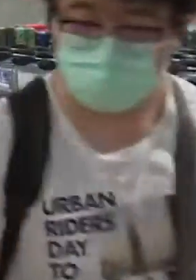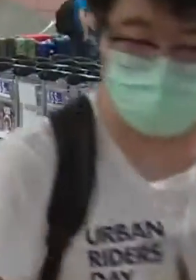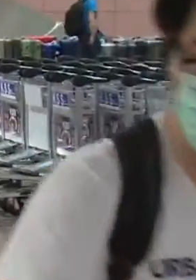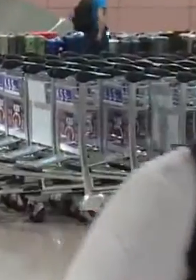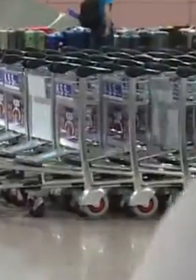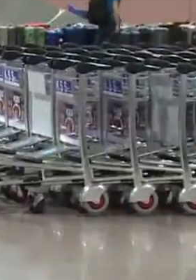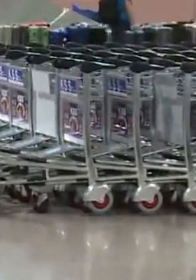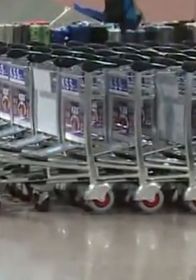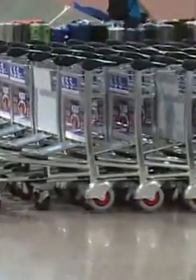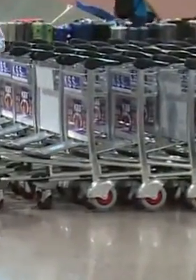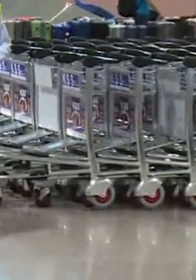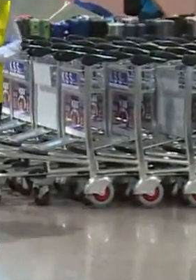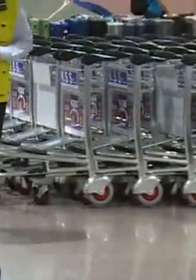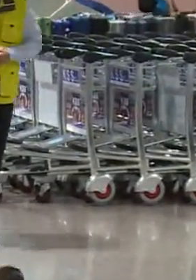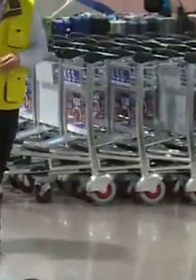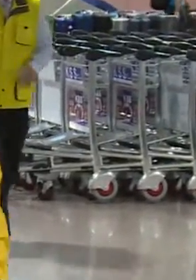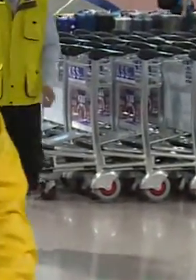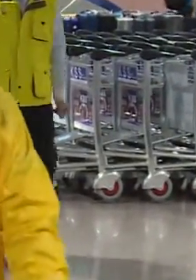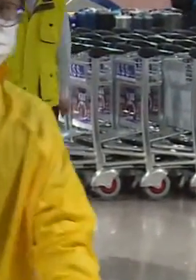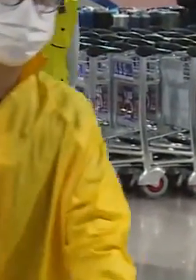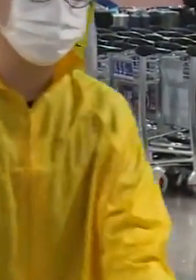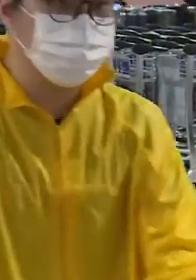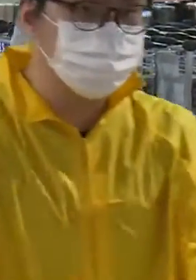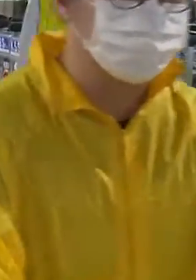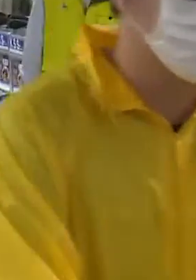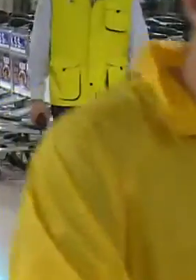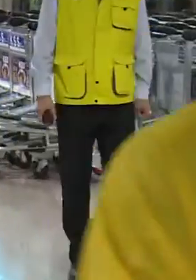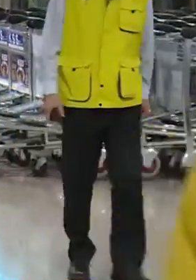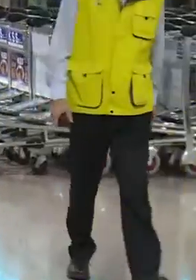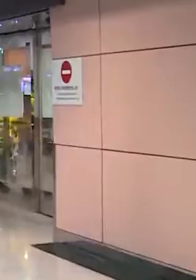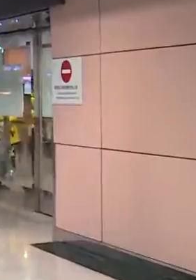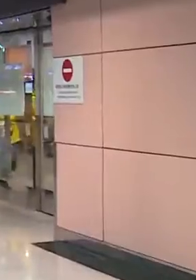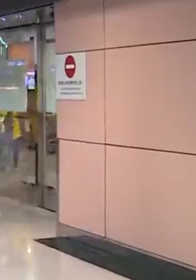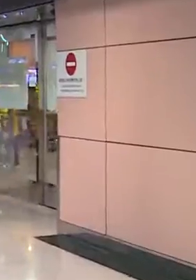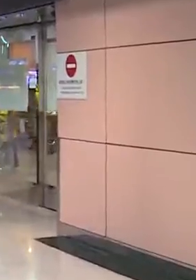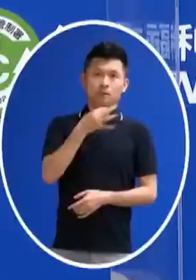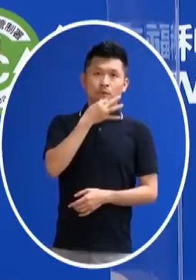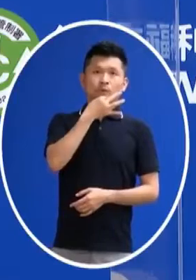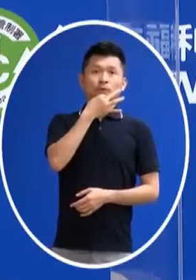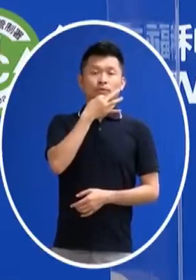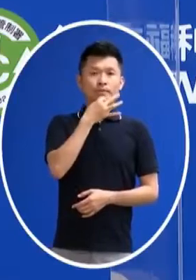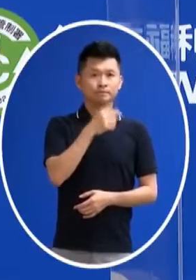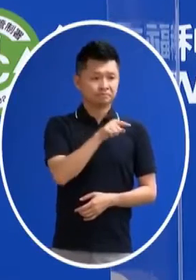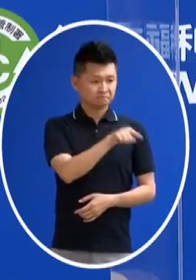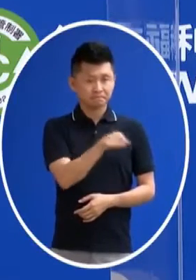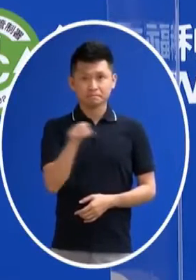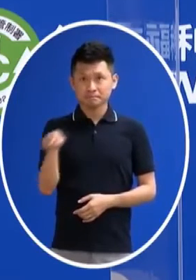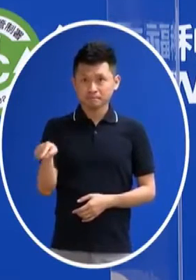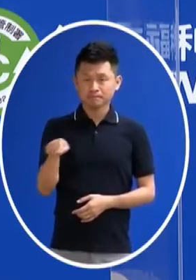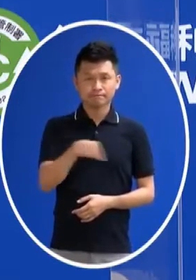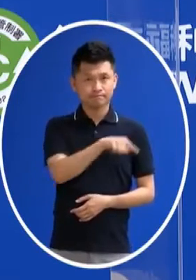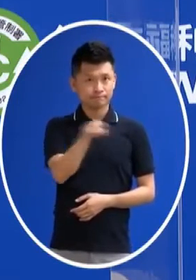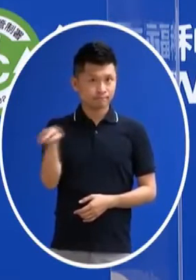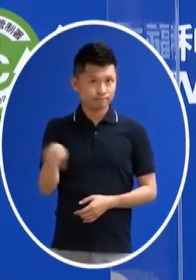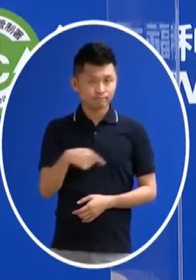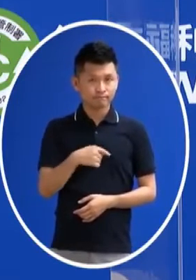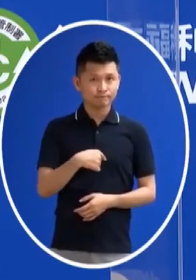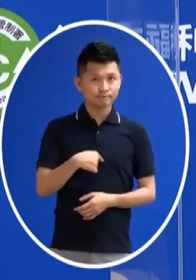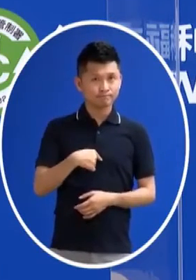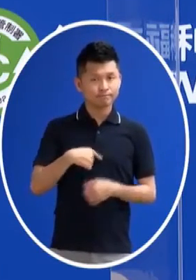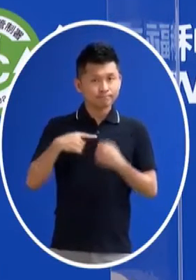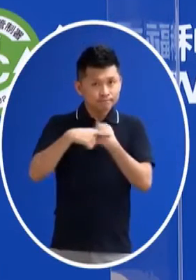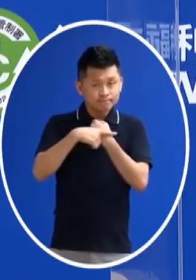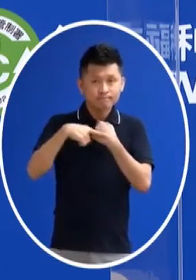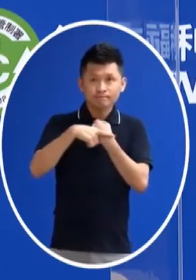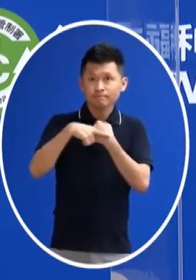准，调整为中低感染风险国家。 那当然，这些案例这些国家发生这些情况，我们也会仔细去探讨